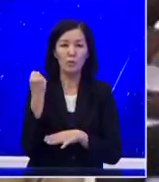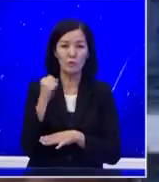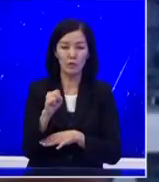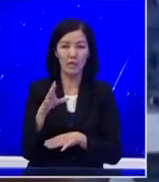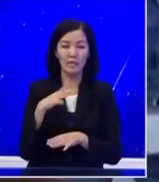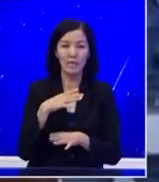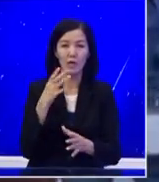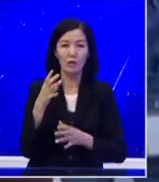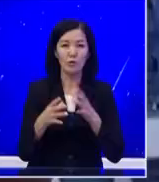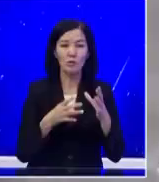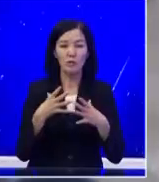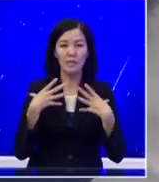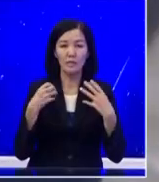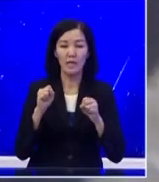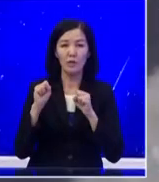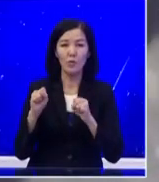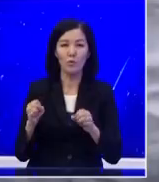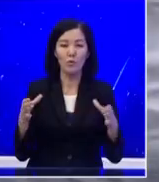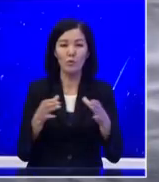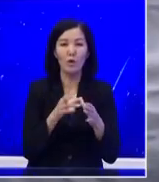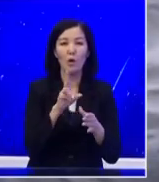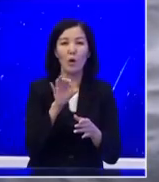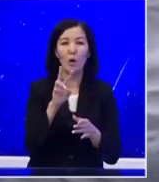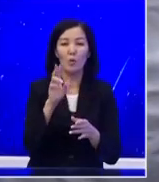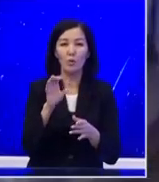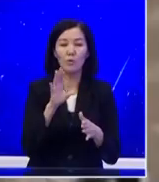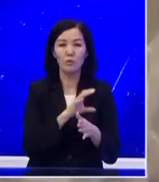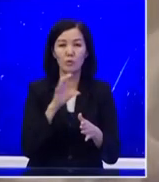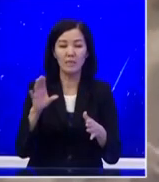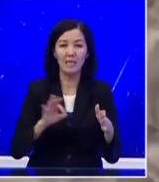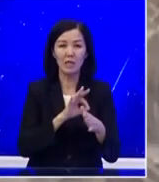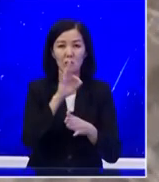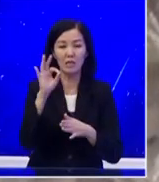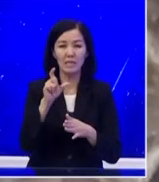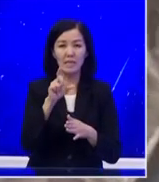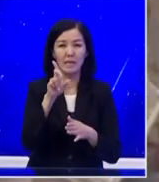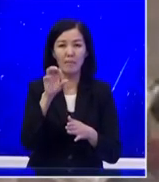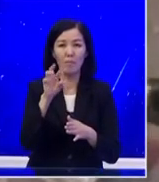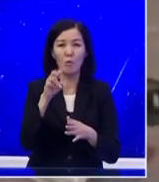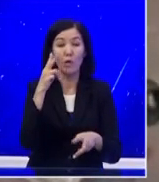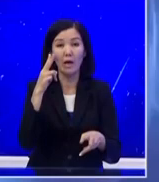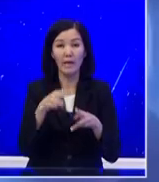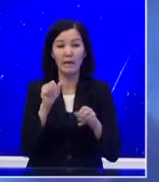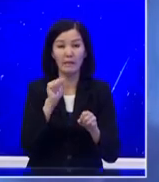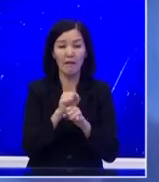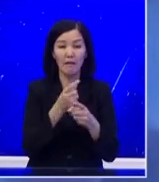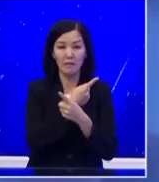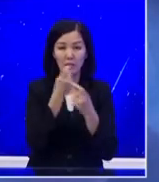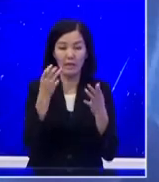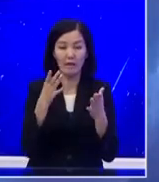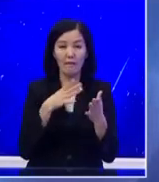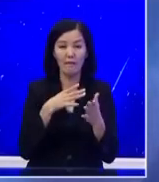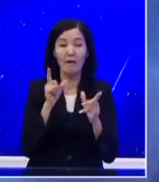ұйымының өкілдері Конго Демократиялық Республикасының солтүстік шығыс өңірінде Эбола індеті аяқталғанын жариялады. Бұл